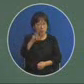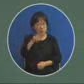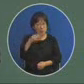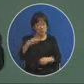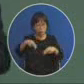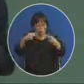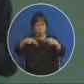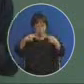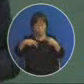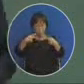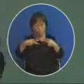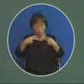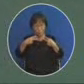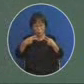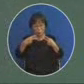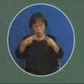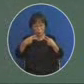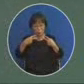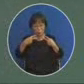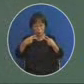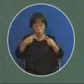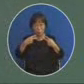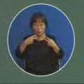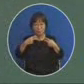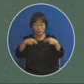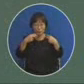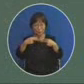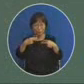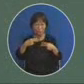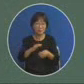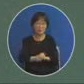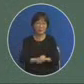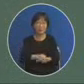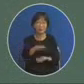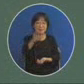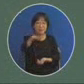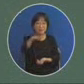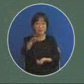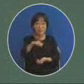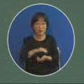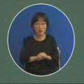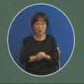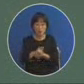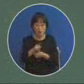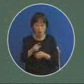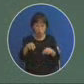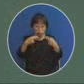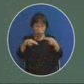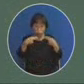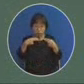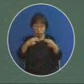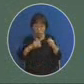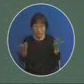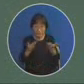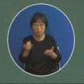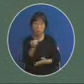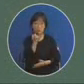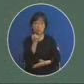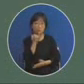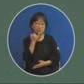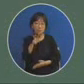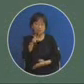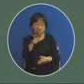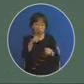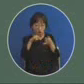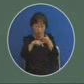she actually makes noodles 그래, in front of the college 됐다. university. And I said, that's all it 그래, takes. 그래 언약을 잡고 있으면 하나님 역사하시는 겁니다. I said, just hold